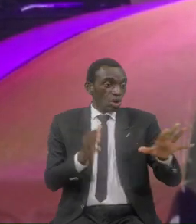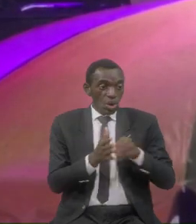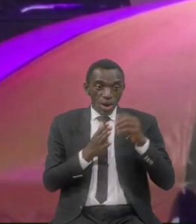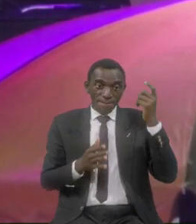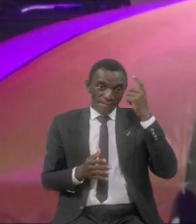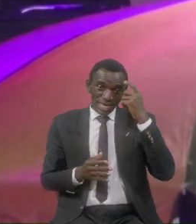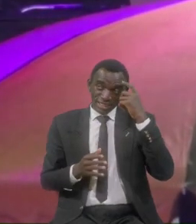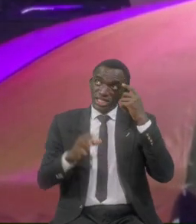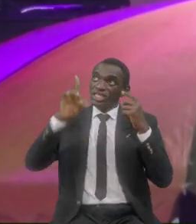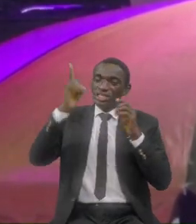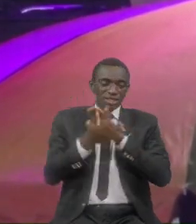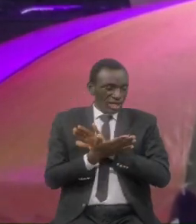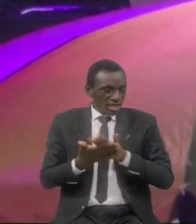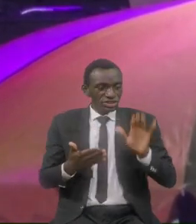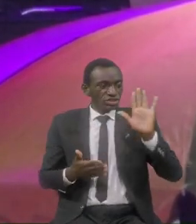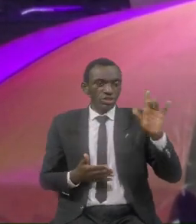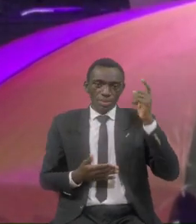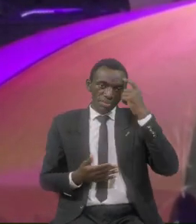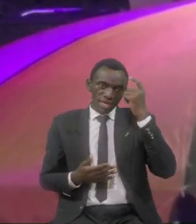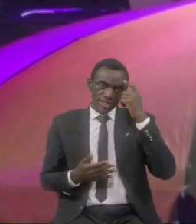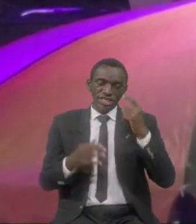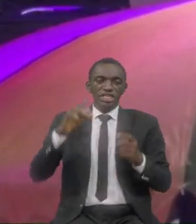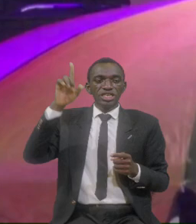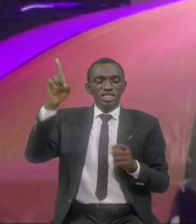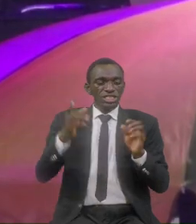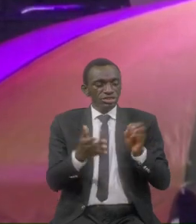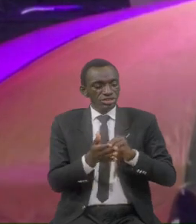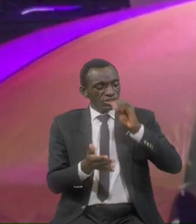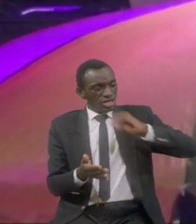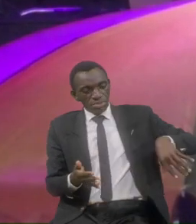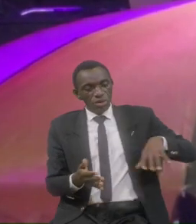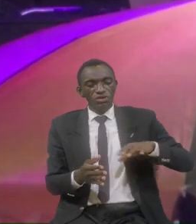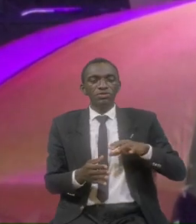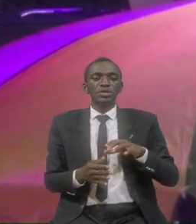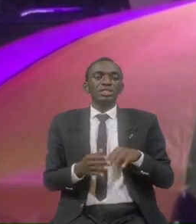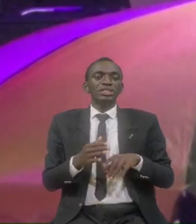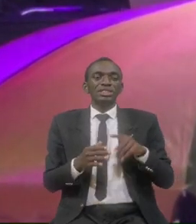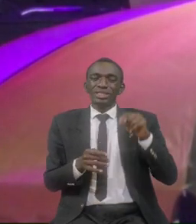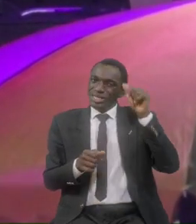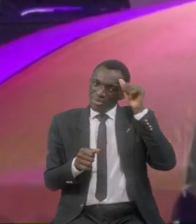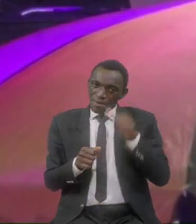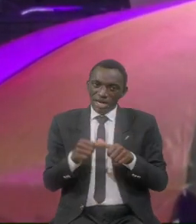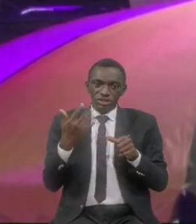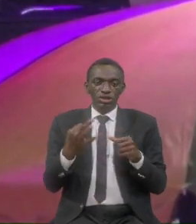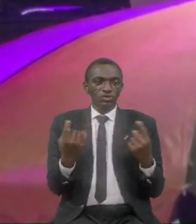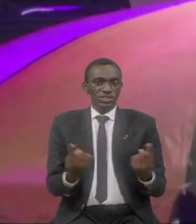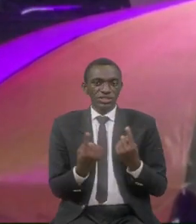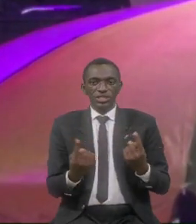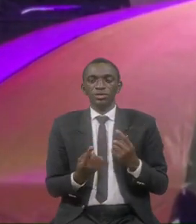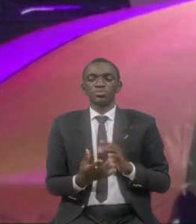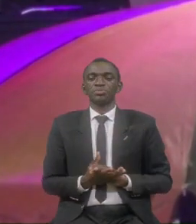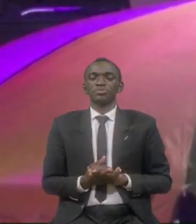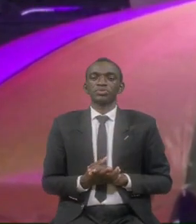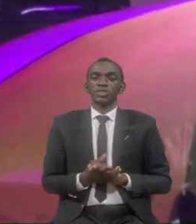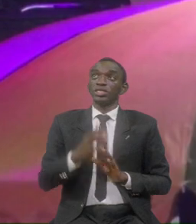Iyang gilimpyo ang imong una-una. It blots out the remembrance of the sin. Iyang gitanggal ang tanang palumduman sa sala. It takes the